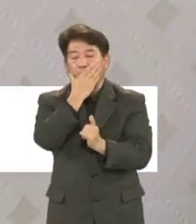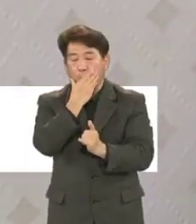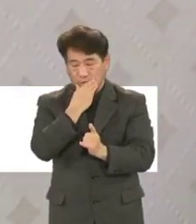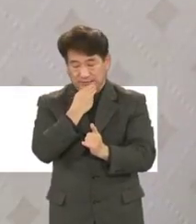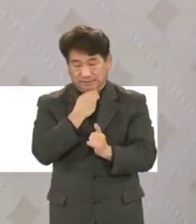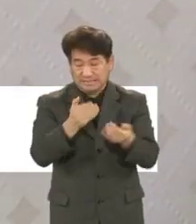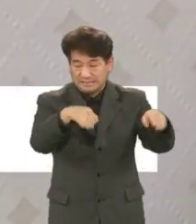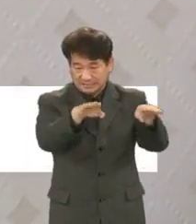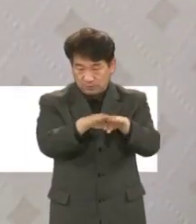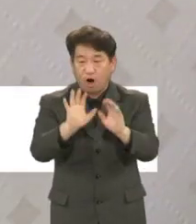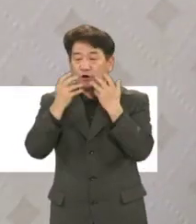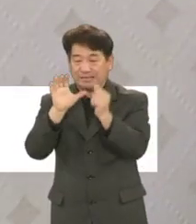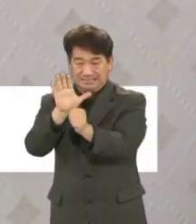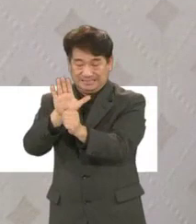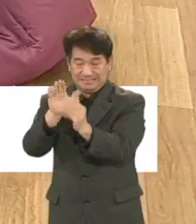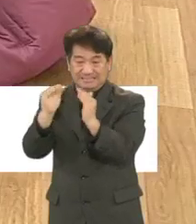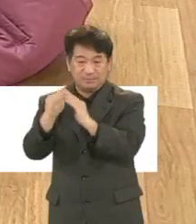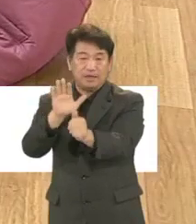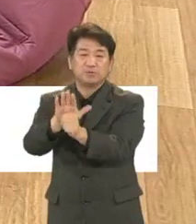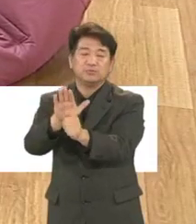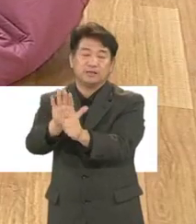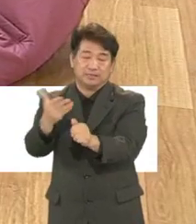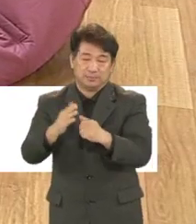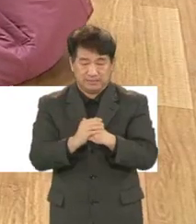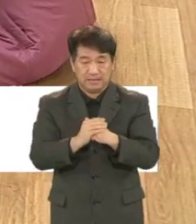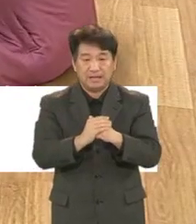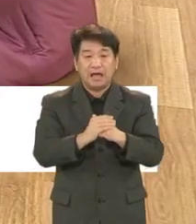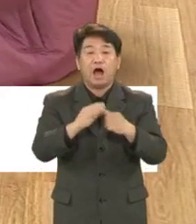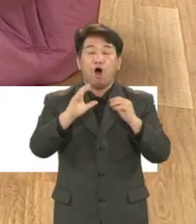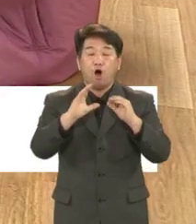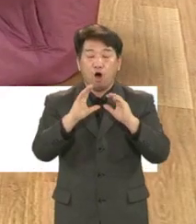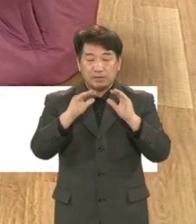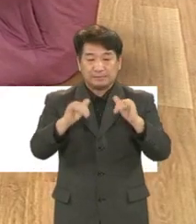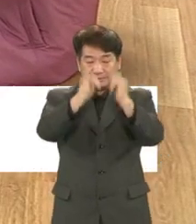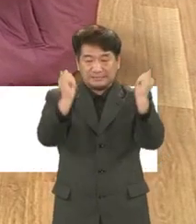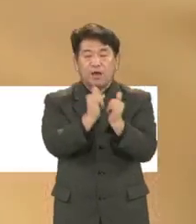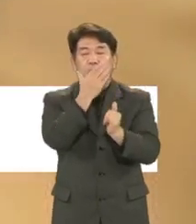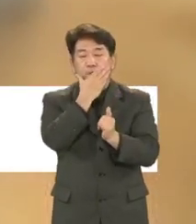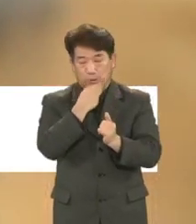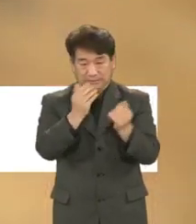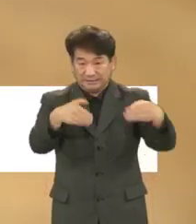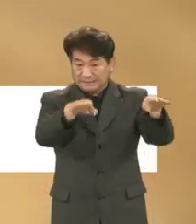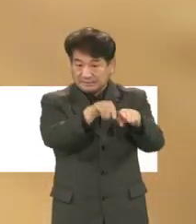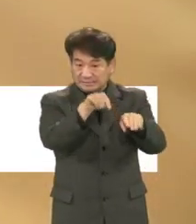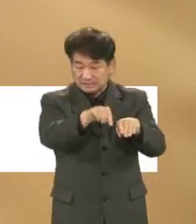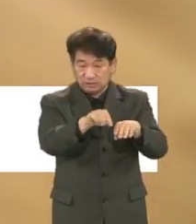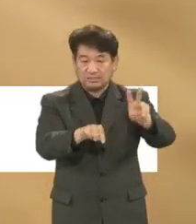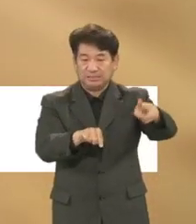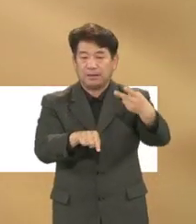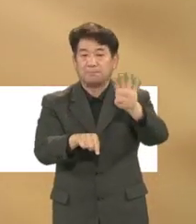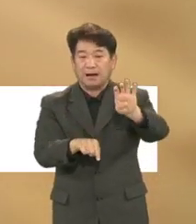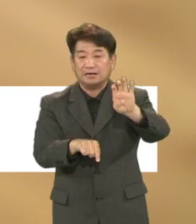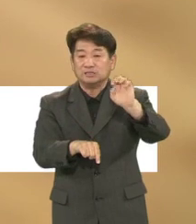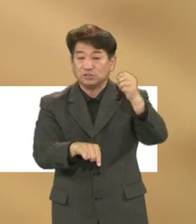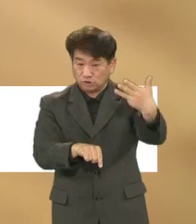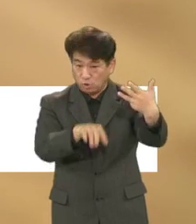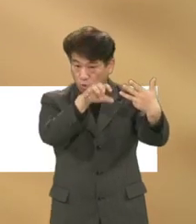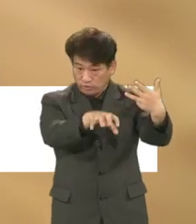나섭니다 난방비 지원에서 제외된 장애인과 다문화 청소년시설 등 사회복지시설 200마흔